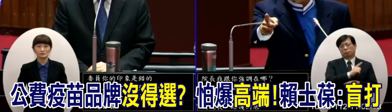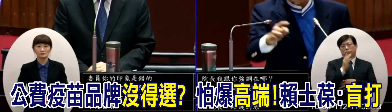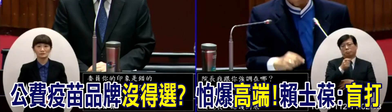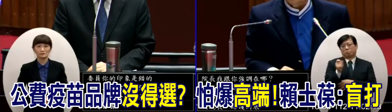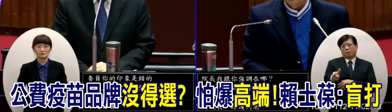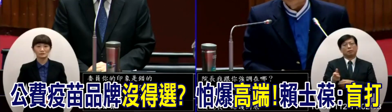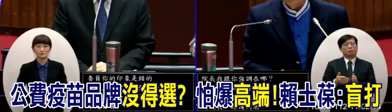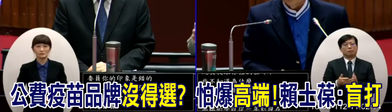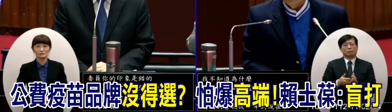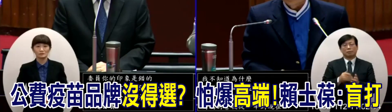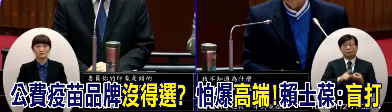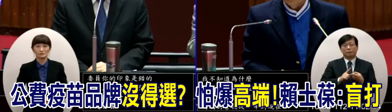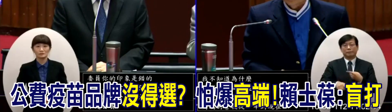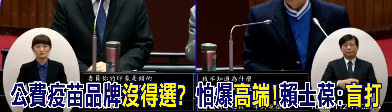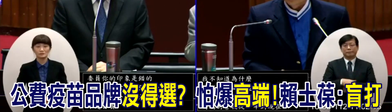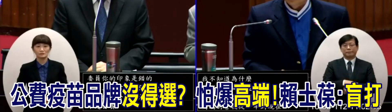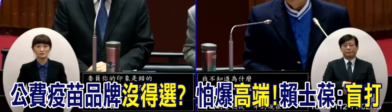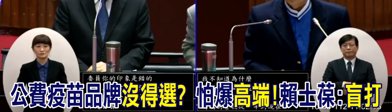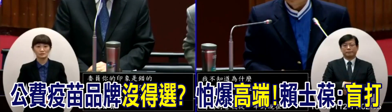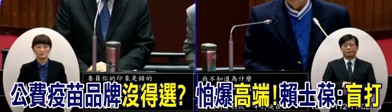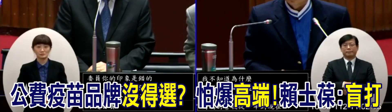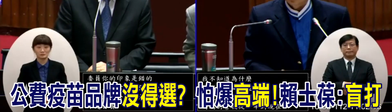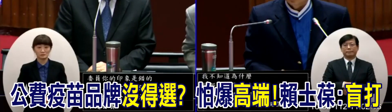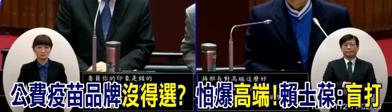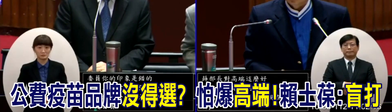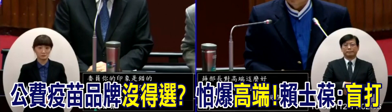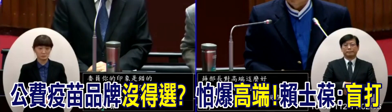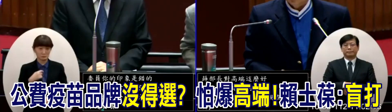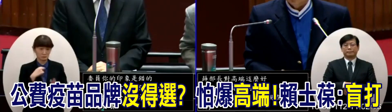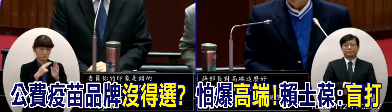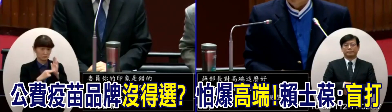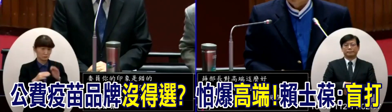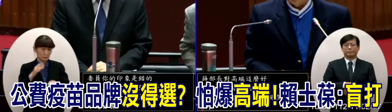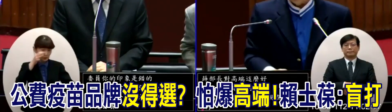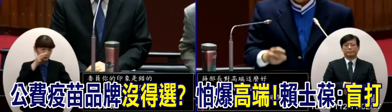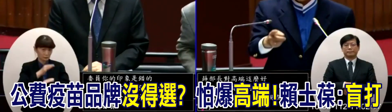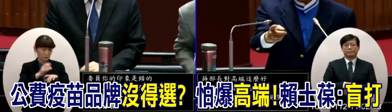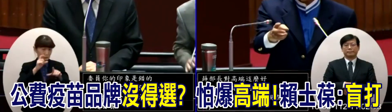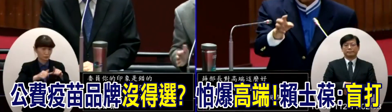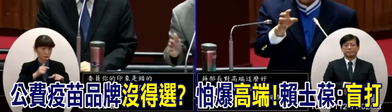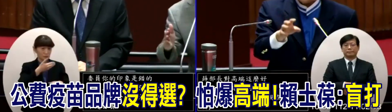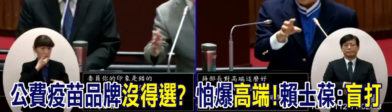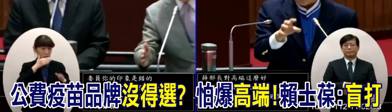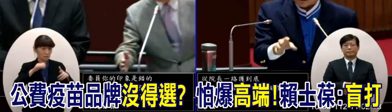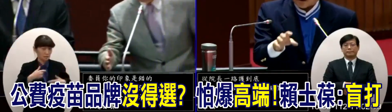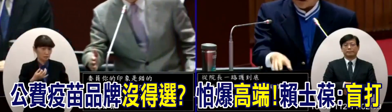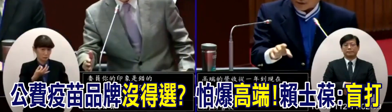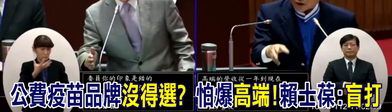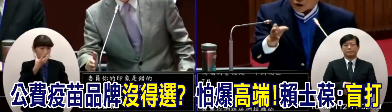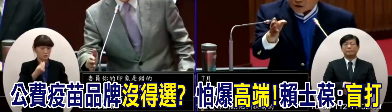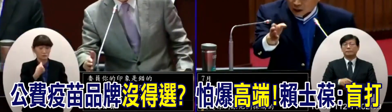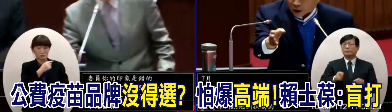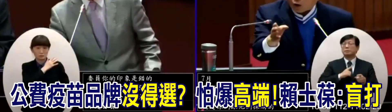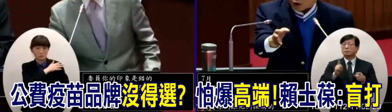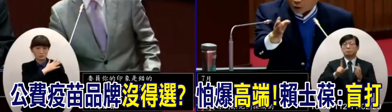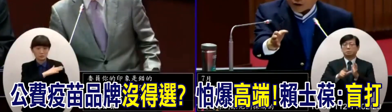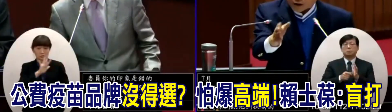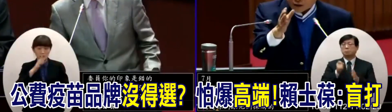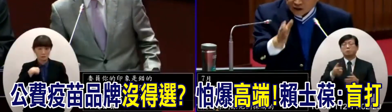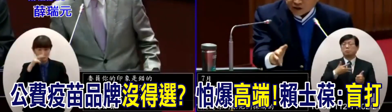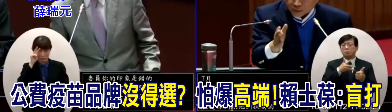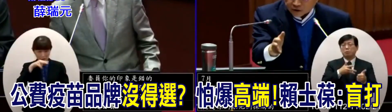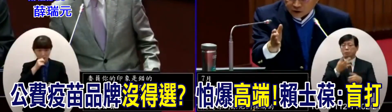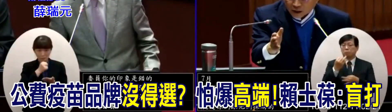对吧？部长对不对？ 我们没有在管高端什么营收，我们在看他的疫苗合不合格。